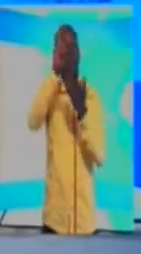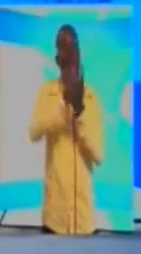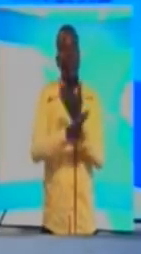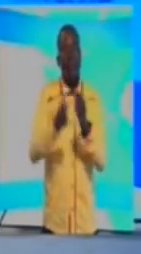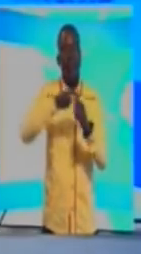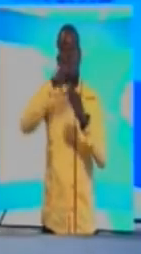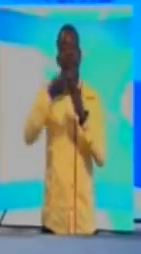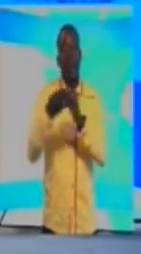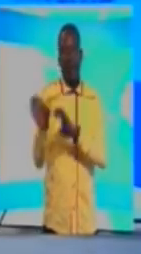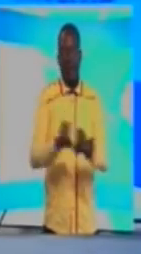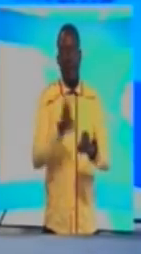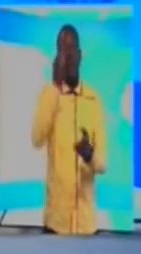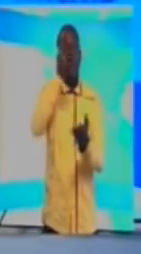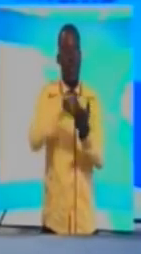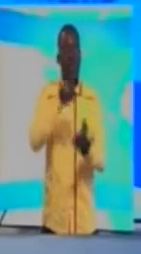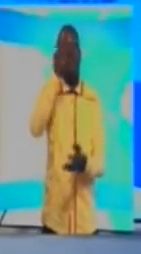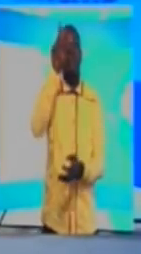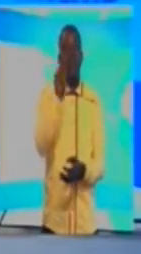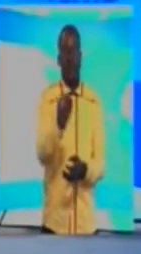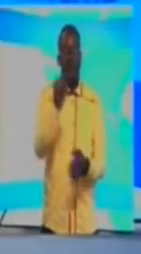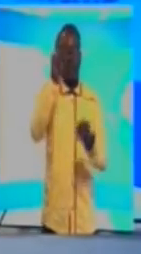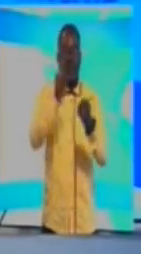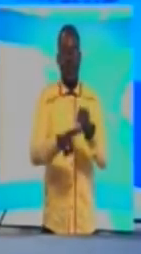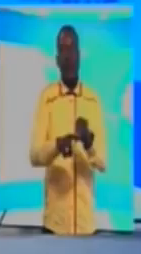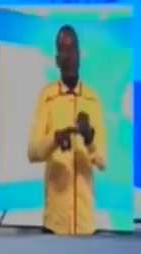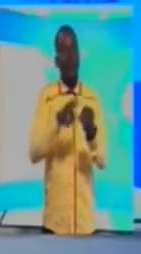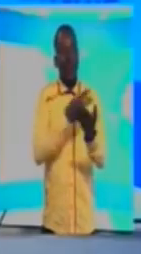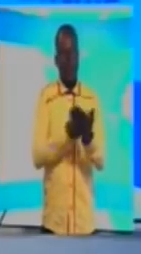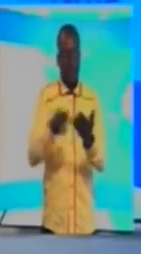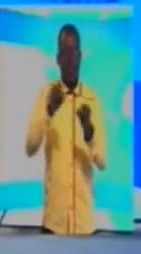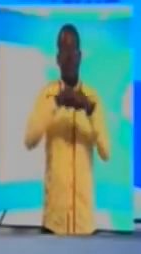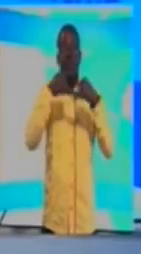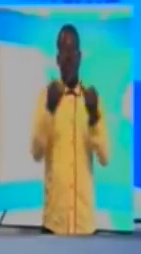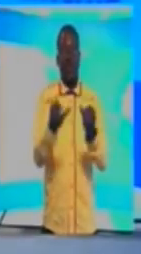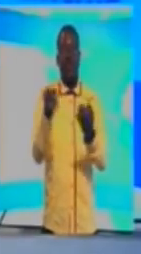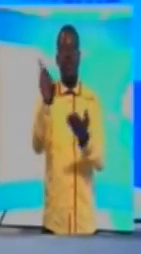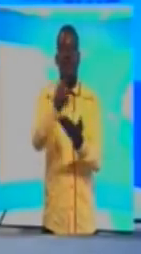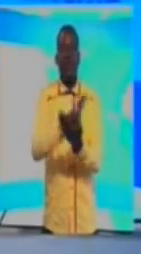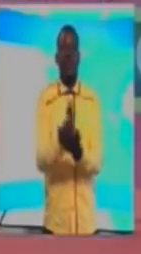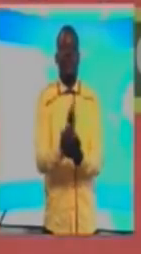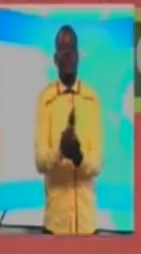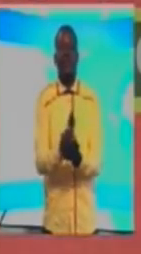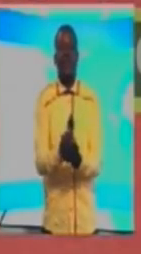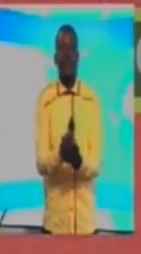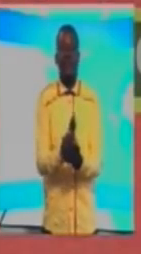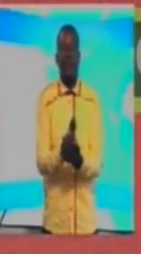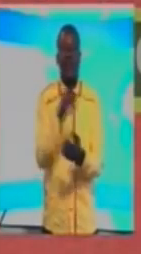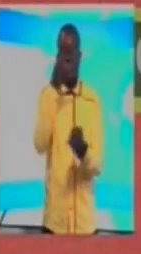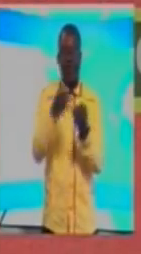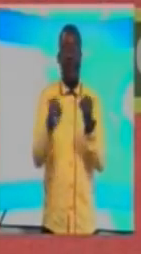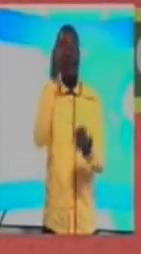formulent leurs vœux pour 2020. La dernière revue de presse de l'année 2019 est signée Sekou Zango. Fin